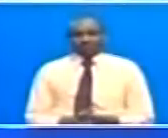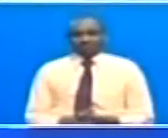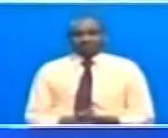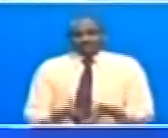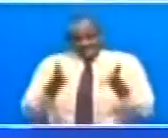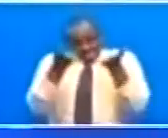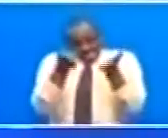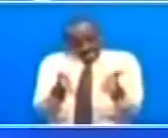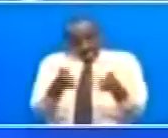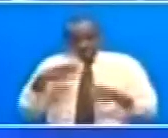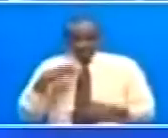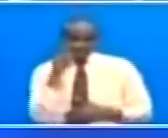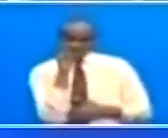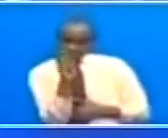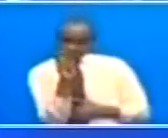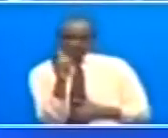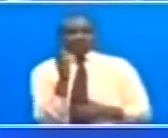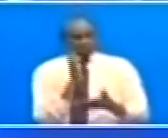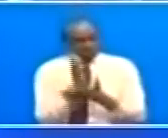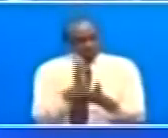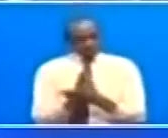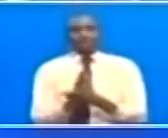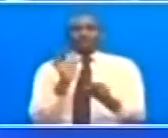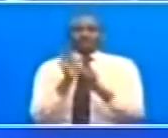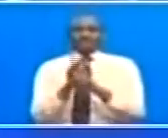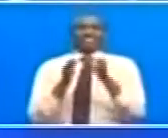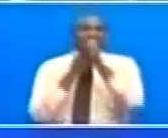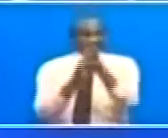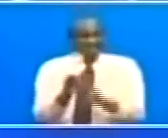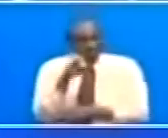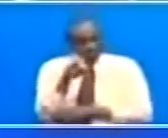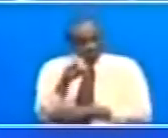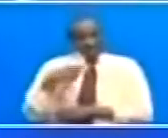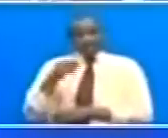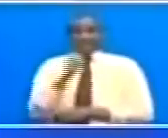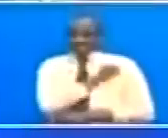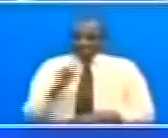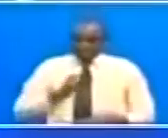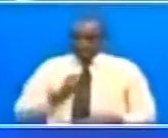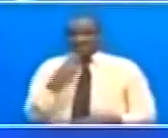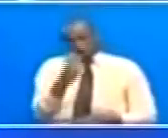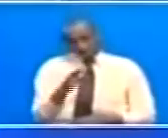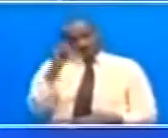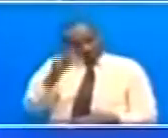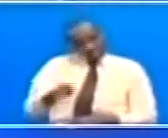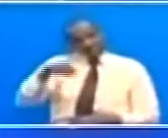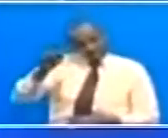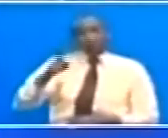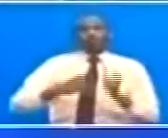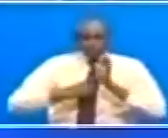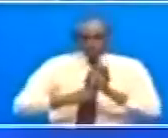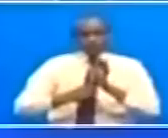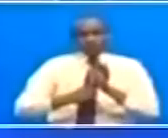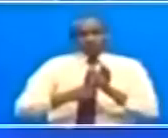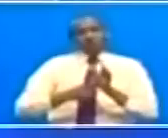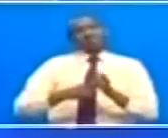Na kwa kile kinachoonekana kuwa sadfa, kiongozi walio wengi katika bunge la seneti Kindiki Kithure amewashinikiza wabunge kwa mstari wa mbele